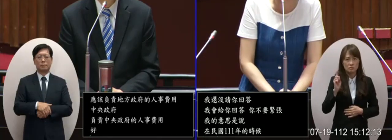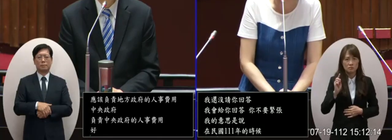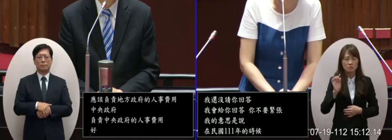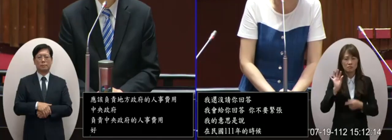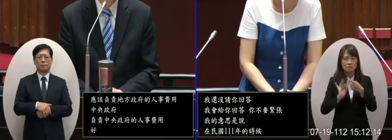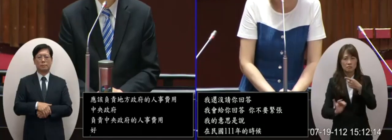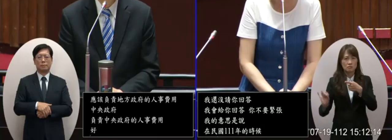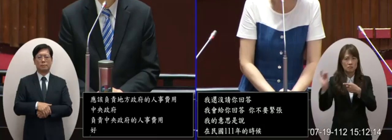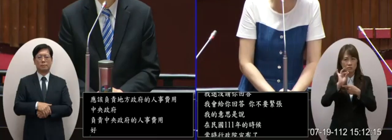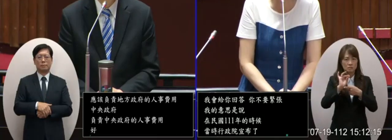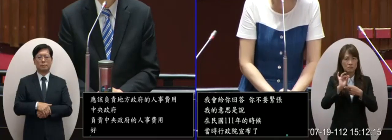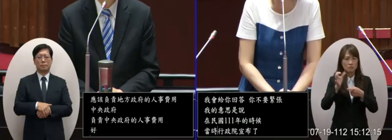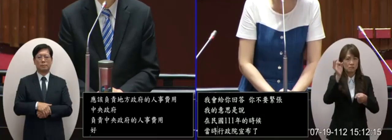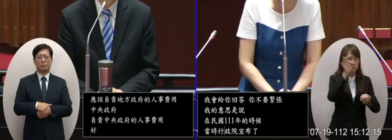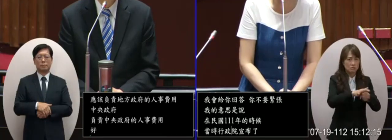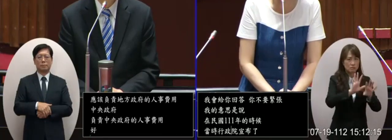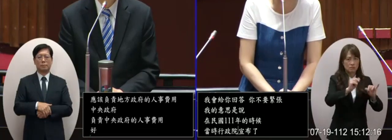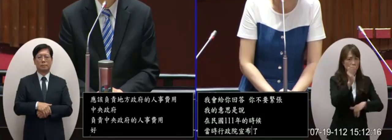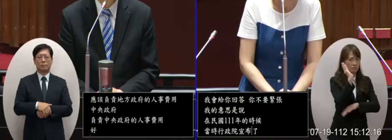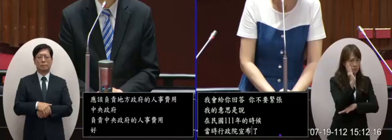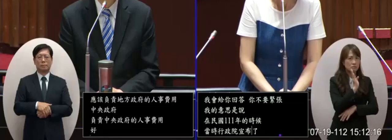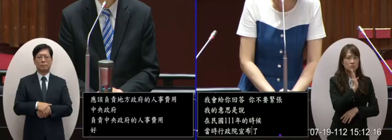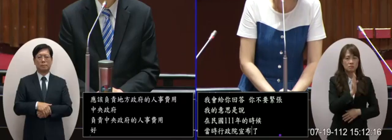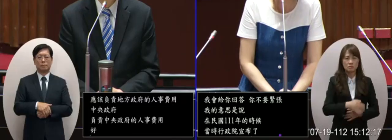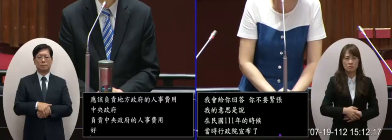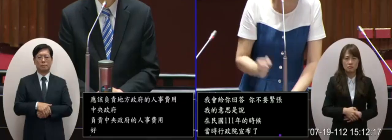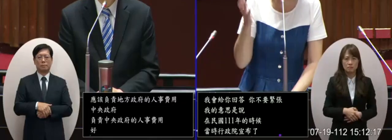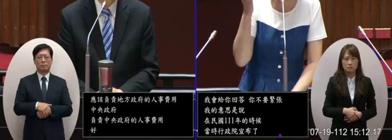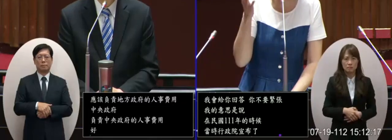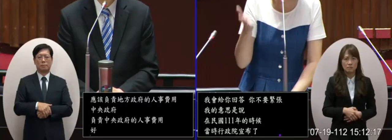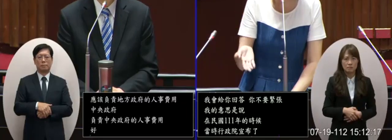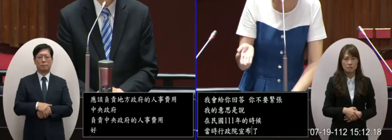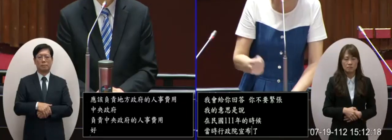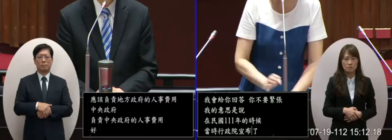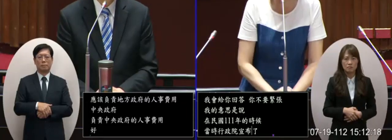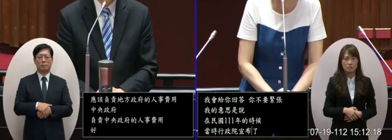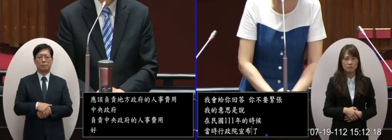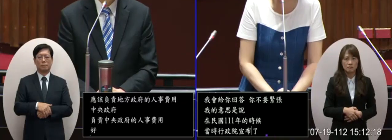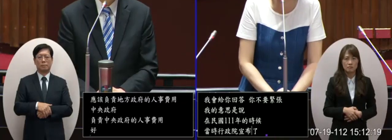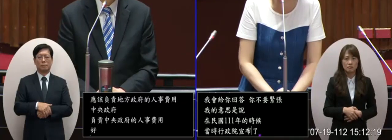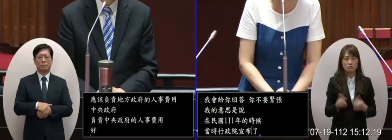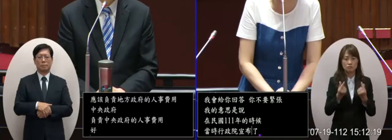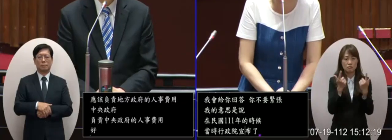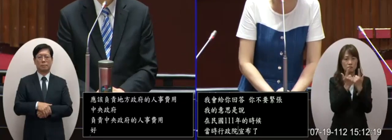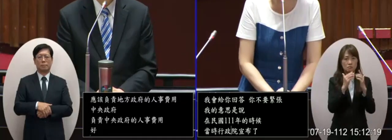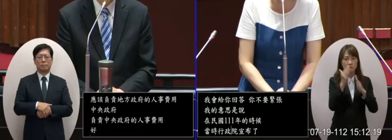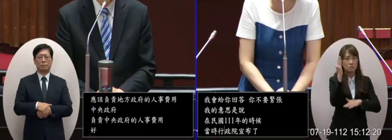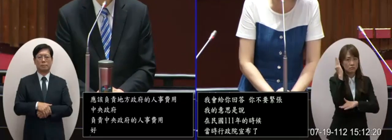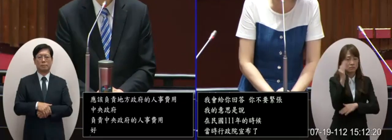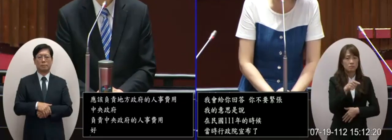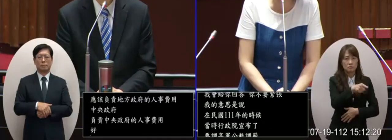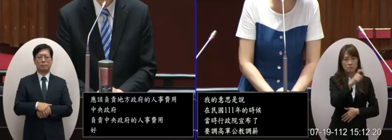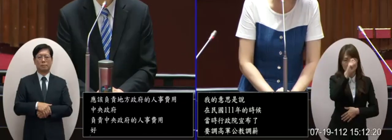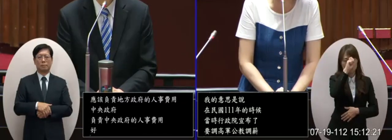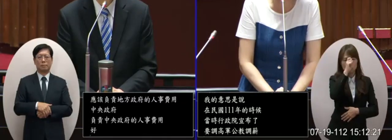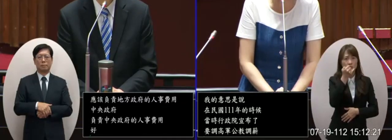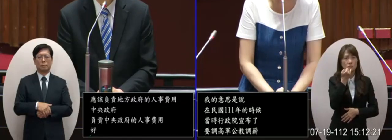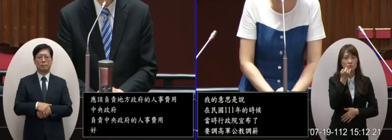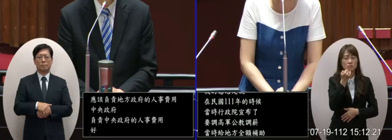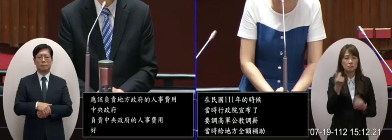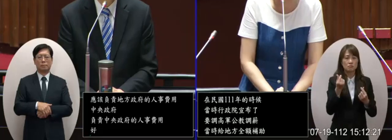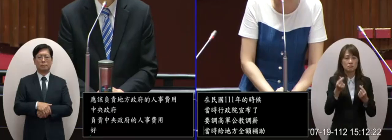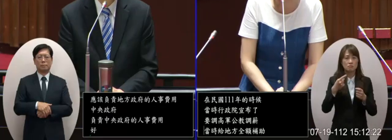补助，给予全国的补助。那可是所以以台北市政府来讲，他就希望能够比